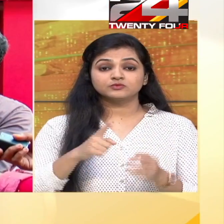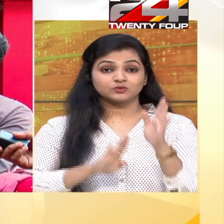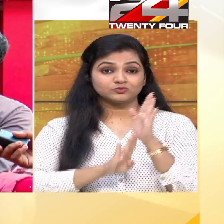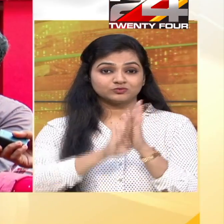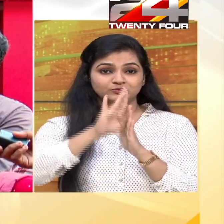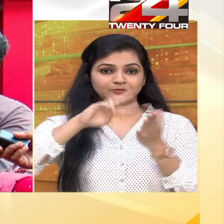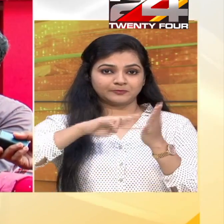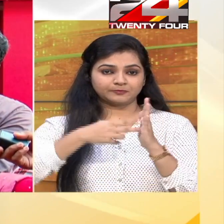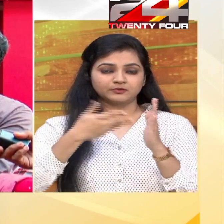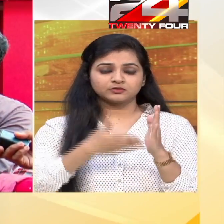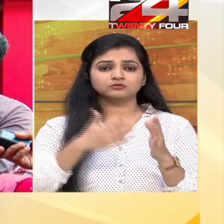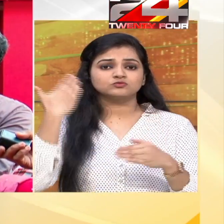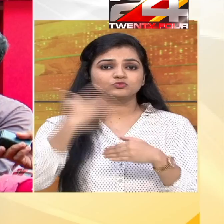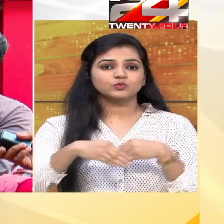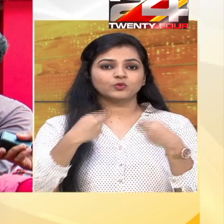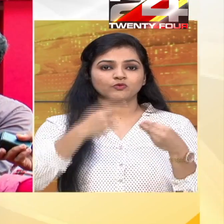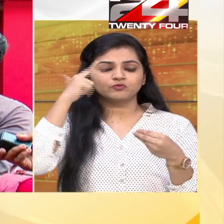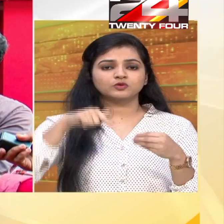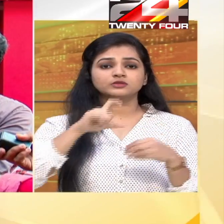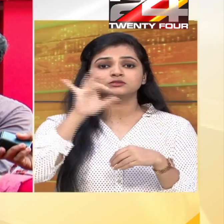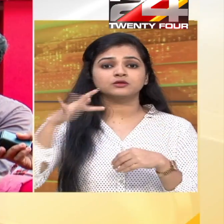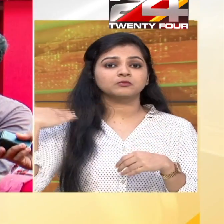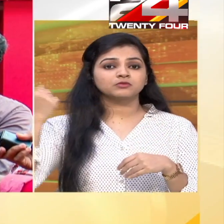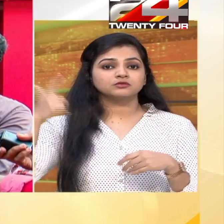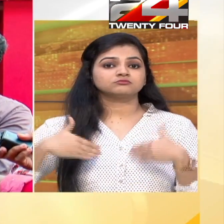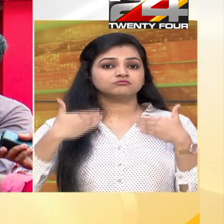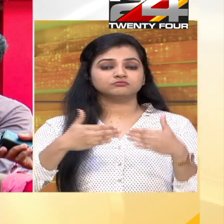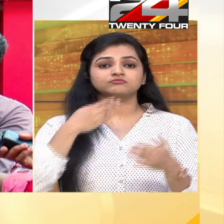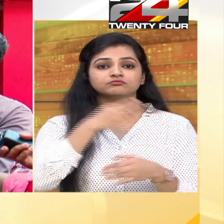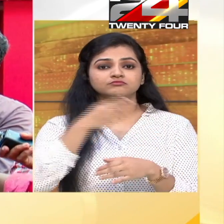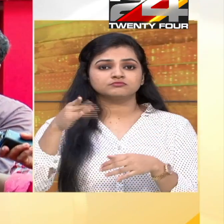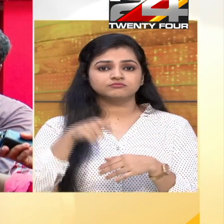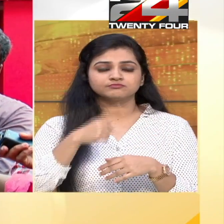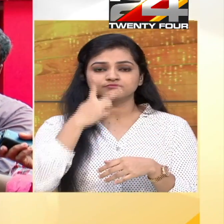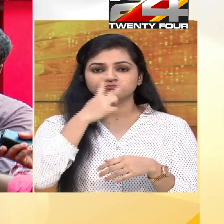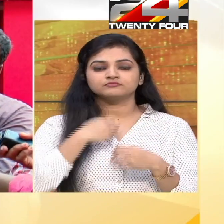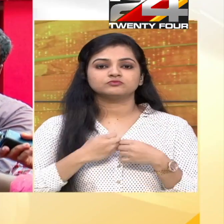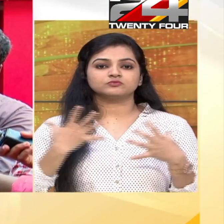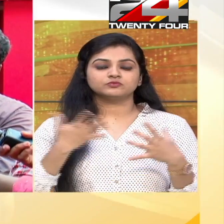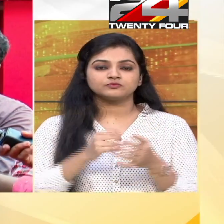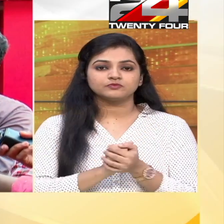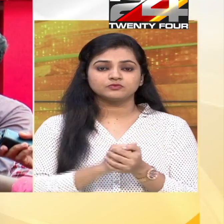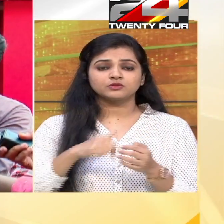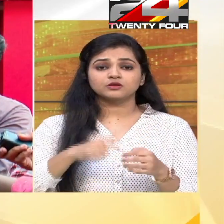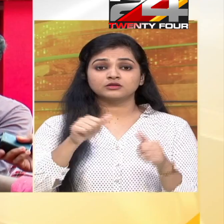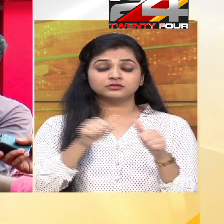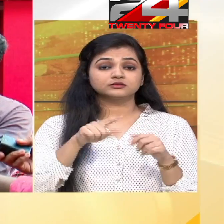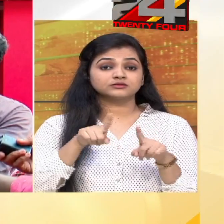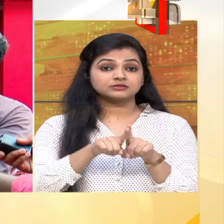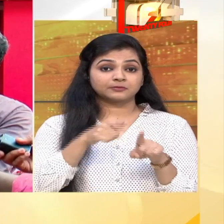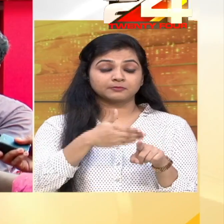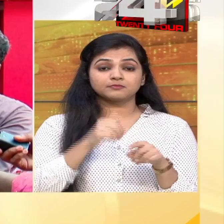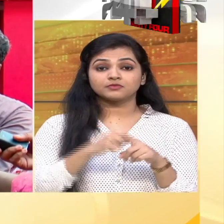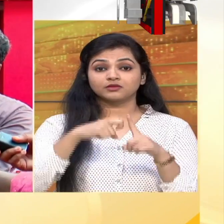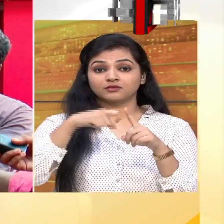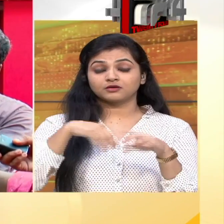പദ്ധതിയെ തകർക്കുന്നതിന് വേണ്ടി ഒരു കേന്ദ്രമന്ത്രി തന്നെ ഇറങ്ങി തിരിച്ചിരിക്കുന്നു എന്നുള്ളതാണ് ഇതിൽ ഏറ്റവും പ്രധാനപ്പെട്ട പ്രശ്നം. ഇന്ത്യയിലെ ഒരു സംസ്ഥാനത്ത് ഇത് കാണാൻ വേണ്ടി